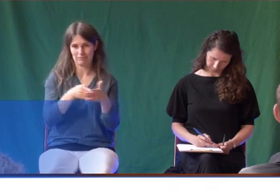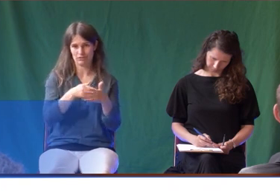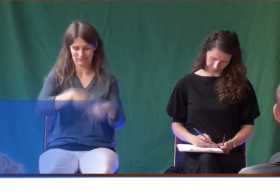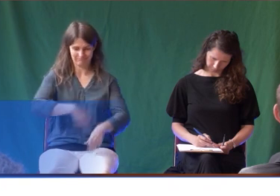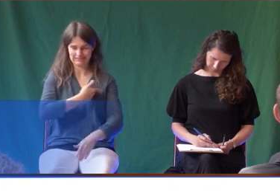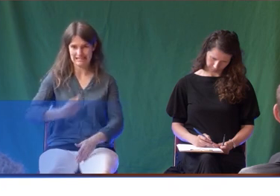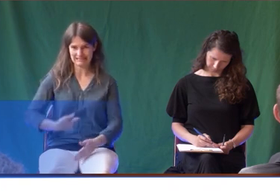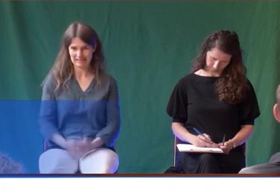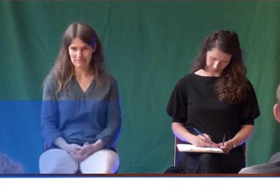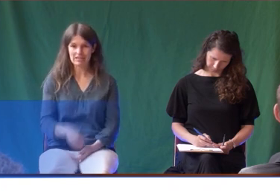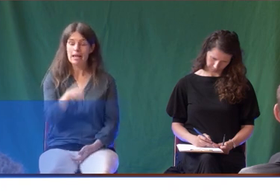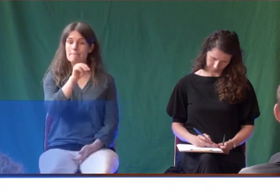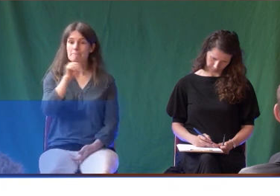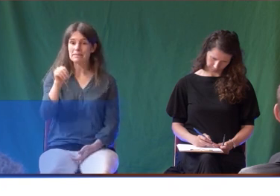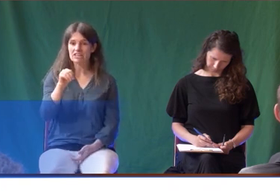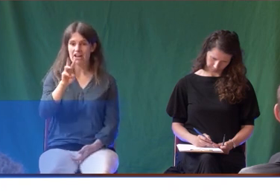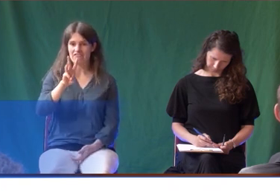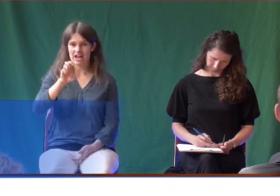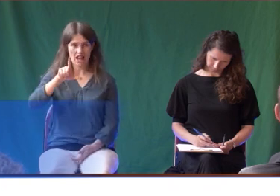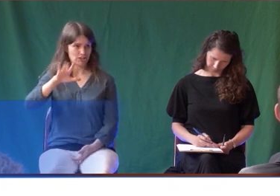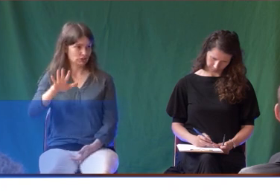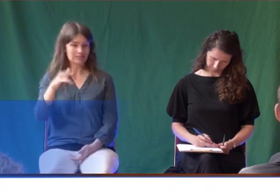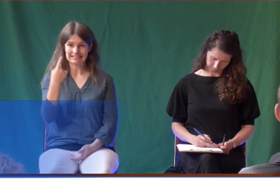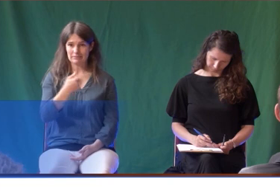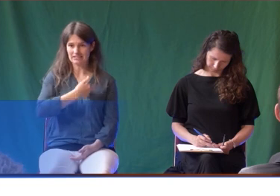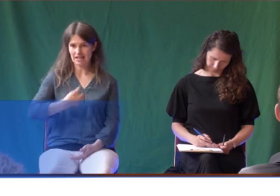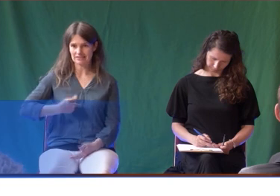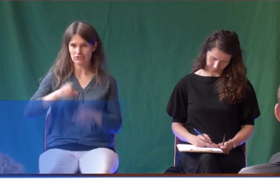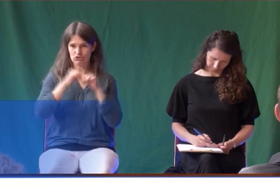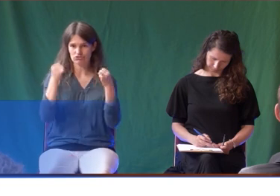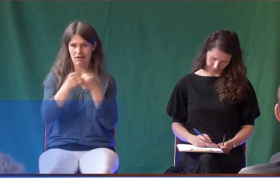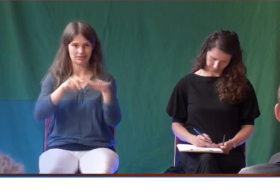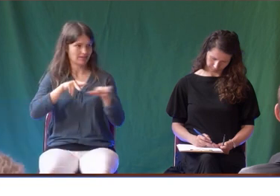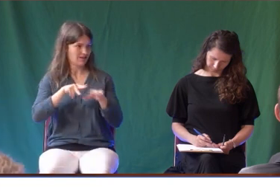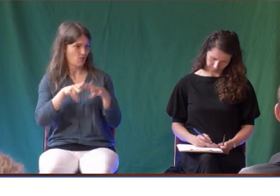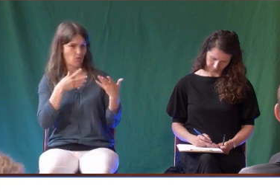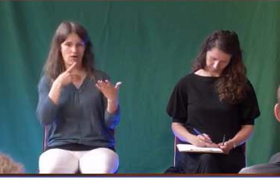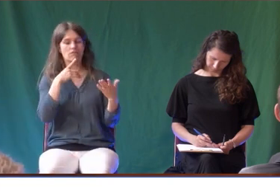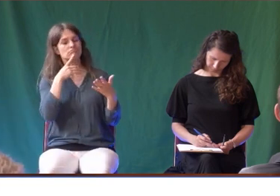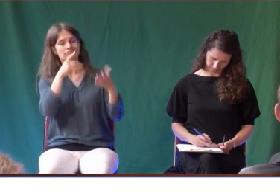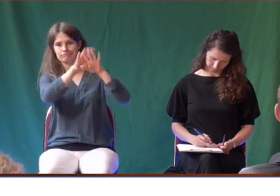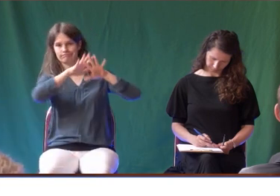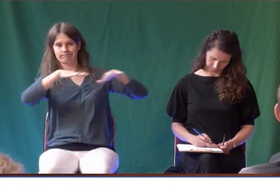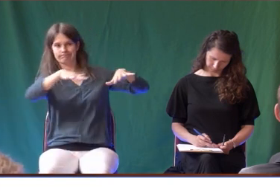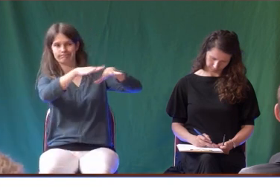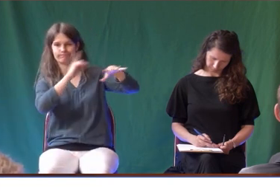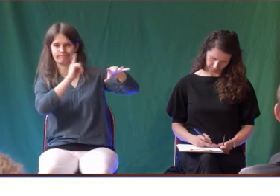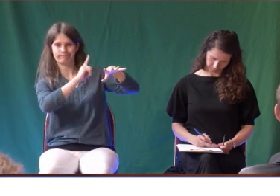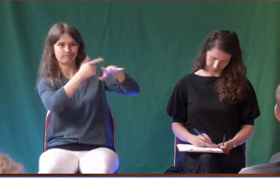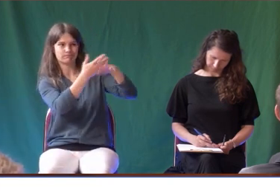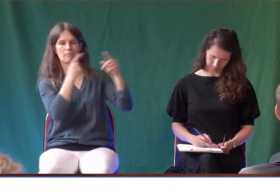Michael Welt berät die Sächsische Staatsregierung bei den politischen Fragen die Menschen mit